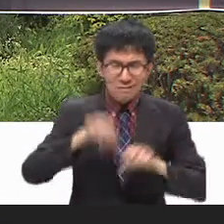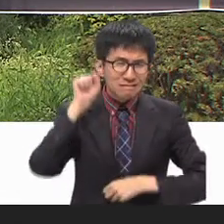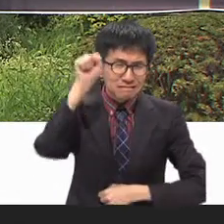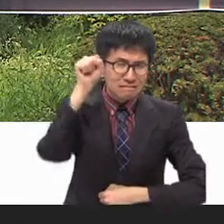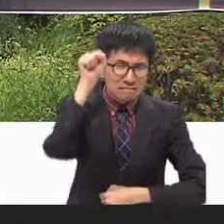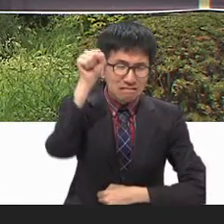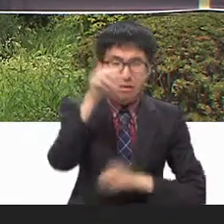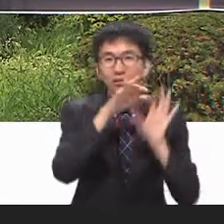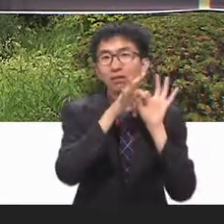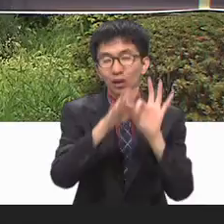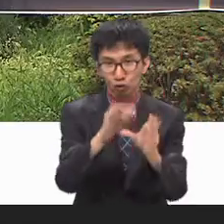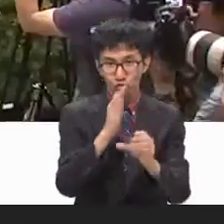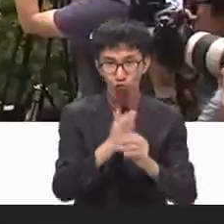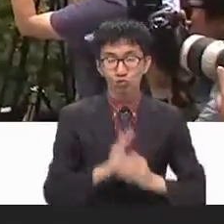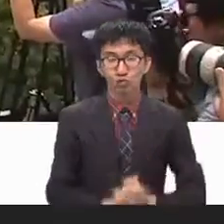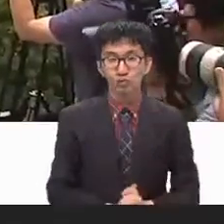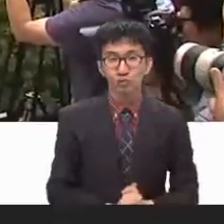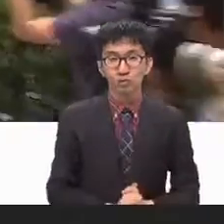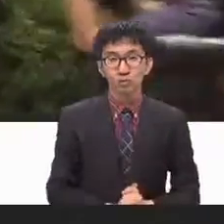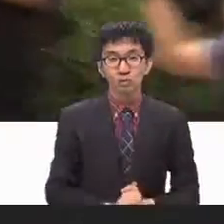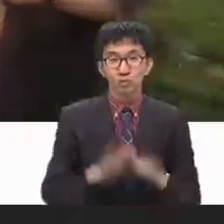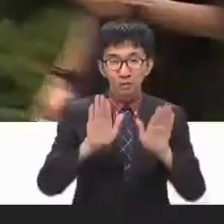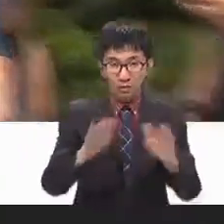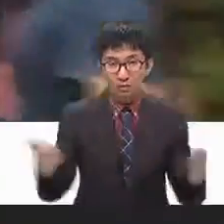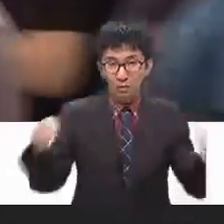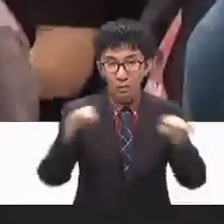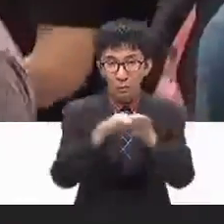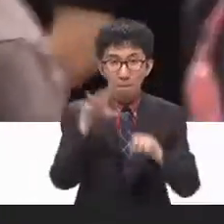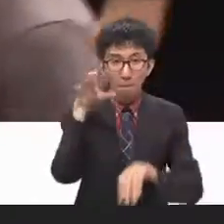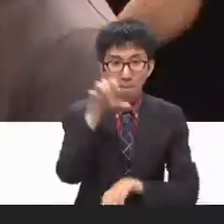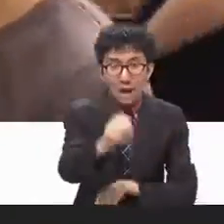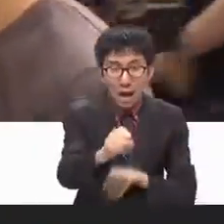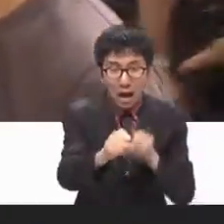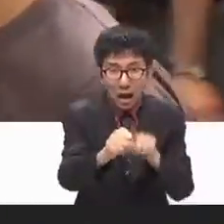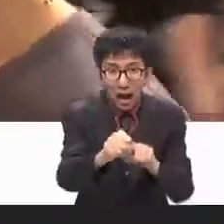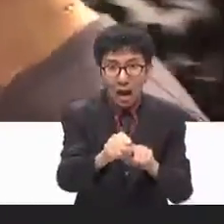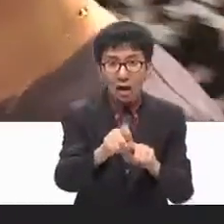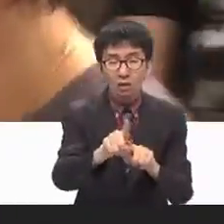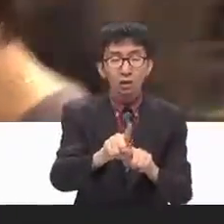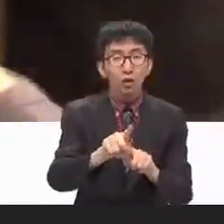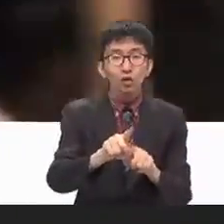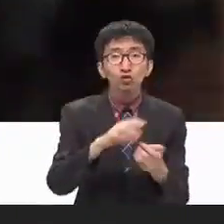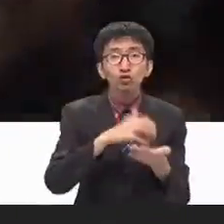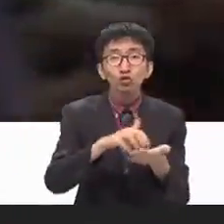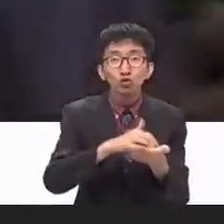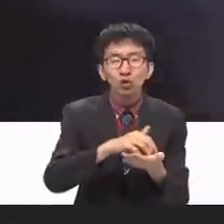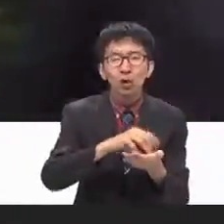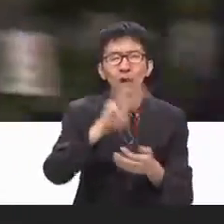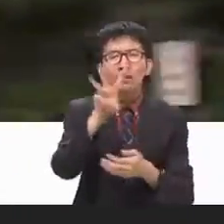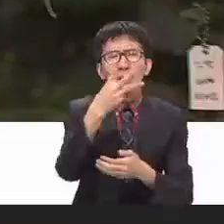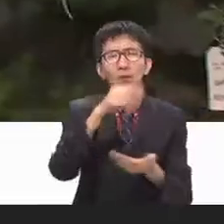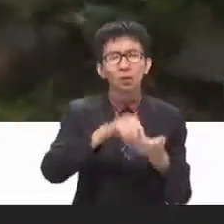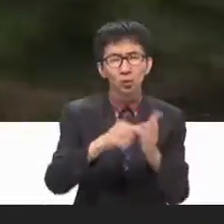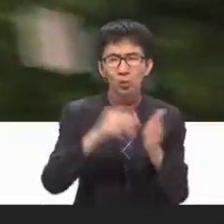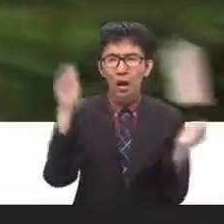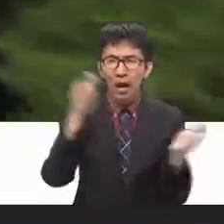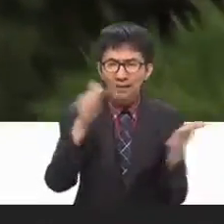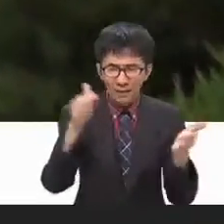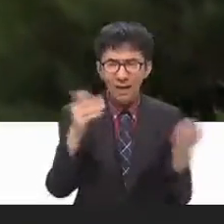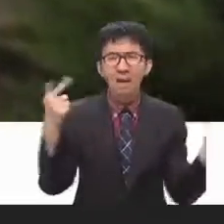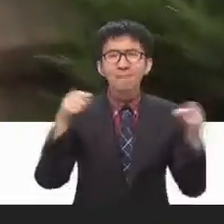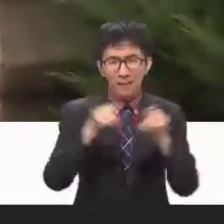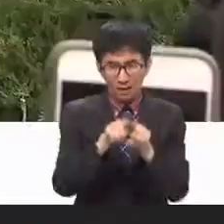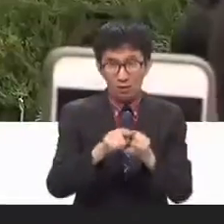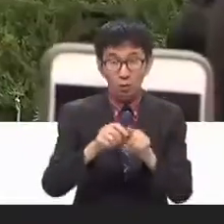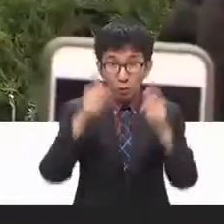배경이기도 한 대요 예 현재 본건 본관 점거 농성 애는 이하의 대학생 300여 명이 참여하고 있습니다 여기다가 졸업생들